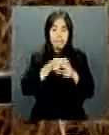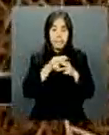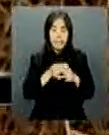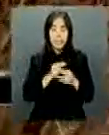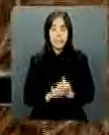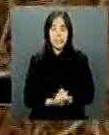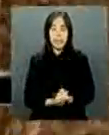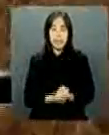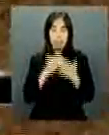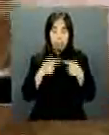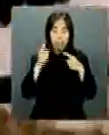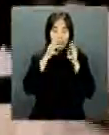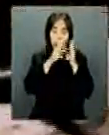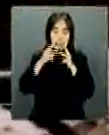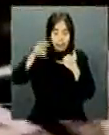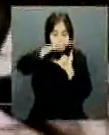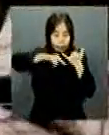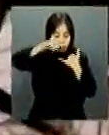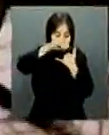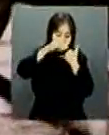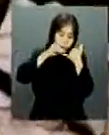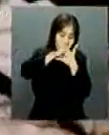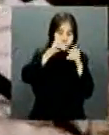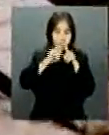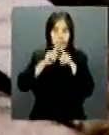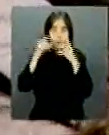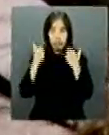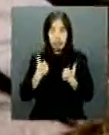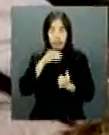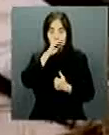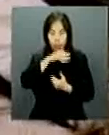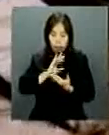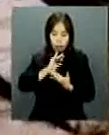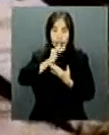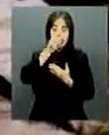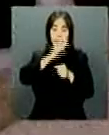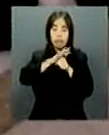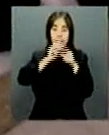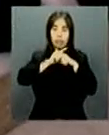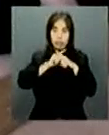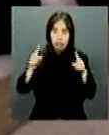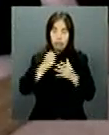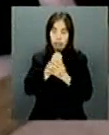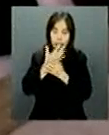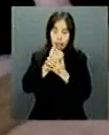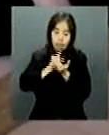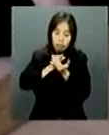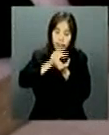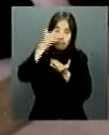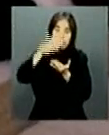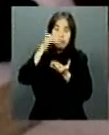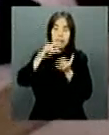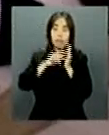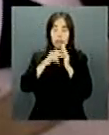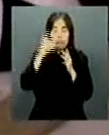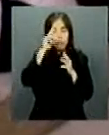จากการรักษาพบว่าช้างมีการตอบสนองดีขึ้นแต่ยังไม่สามารถพยุงตัวช้างให้ลุกขึ้นได้เพราะอาจทำให้กระดูกข